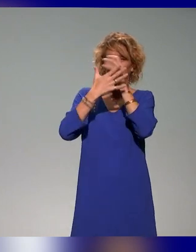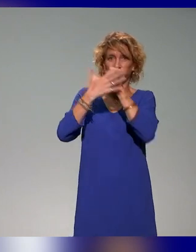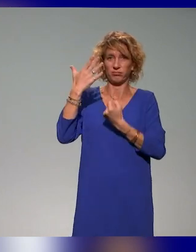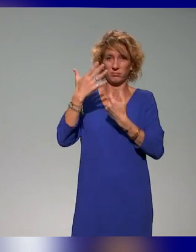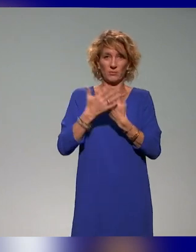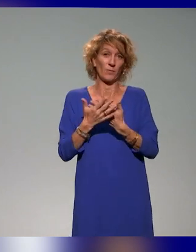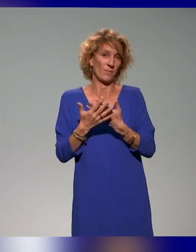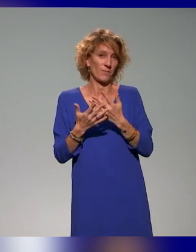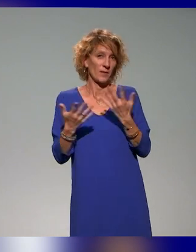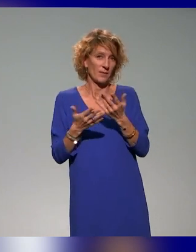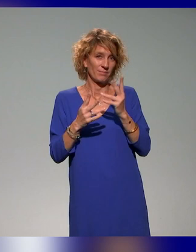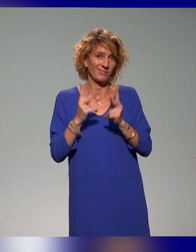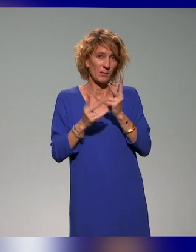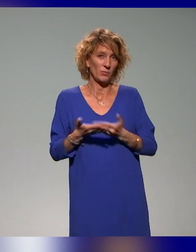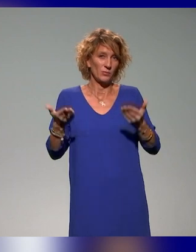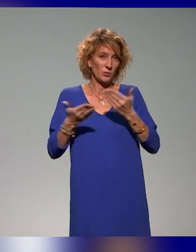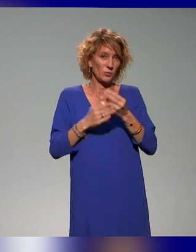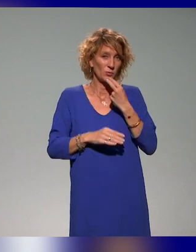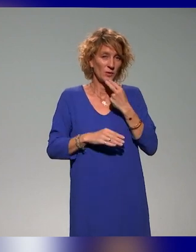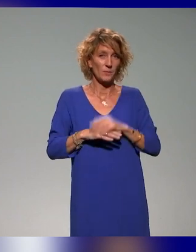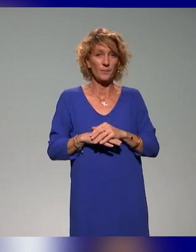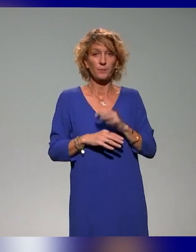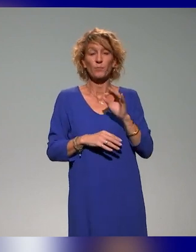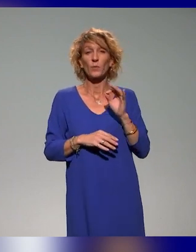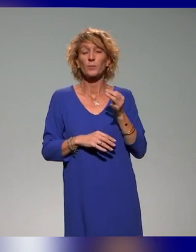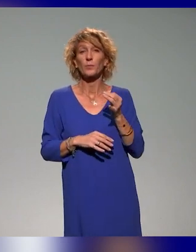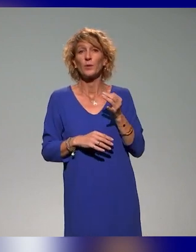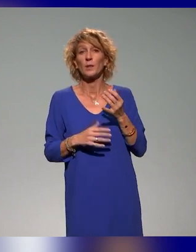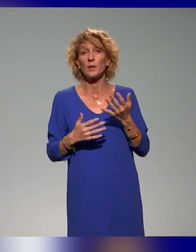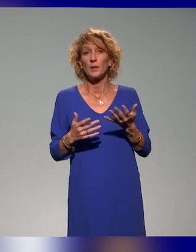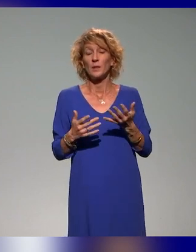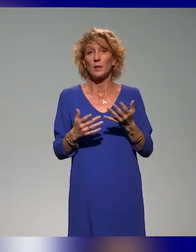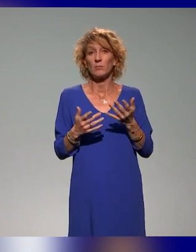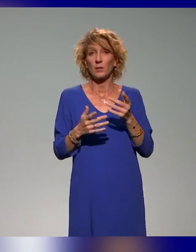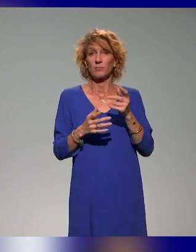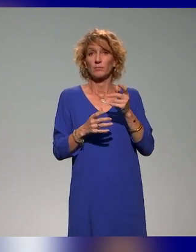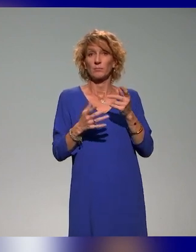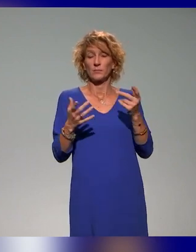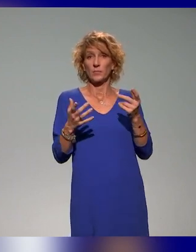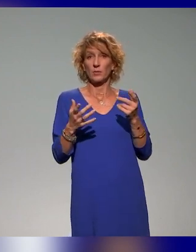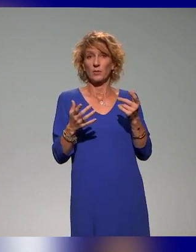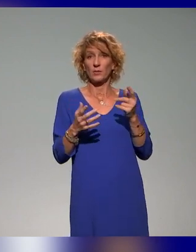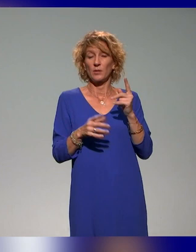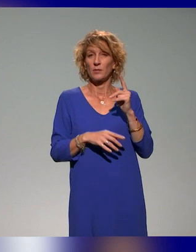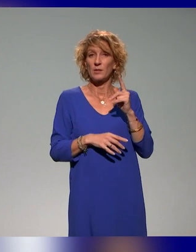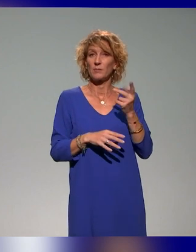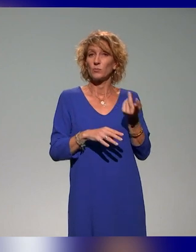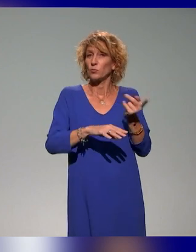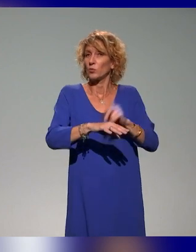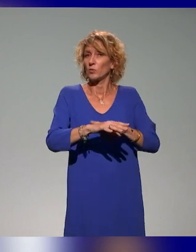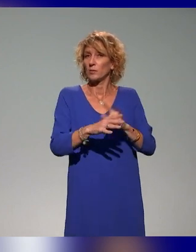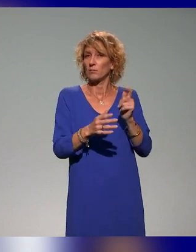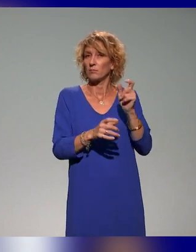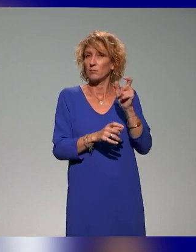puis encore une fois, il faut accompagner eh bien, les intervenantes et les intervenants dès la conception, parce